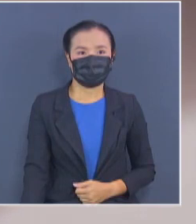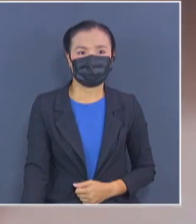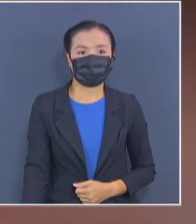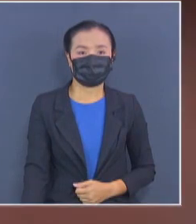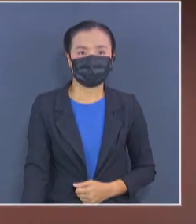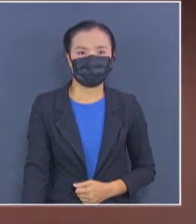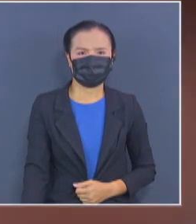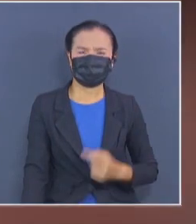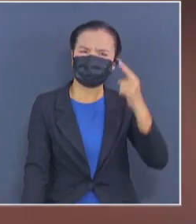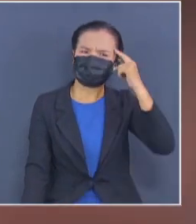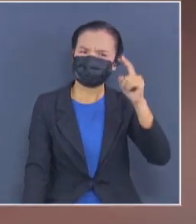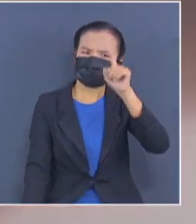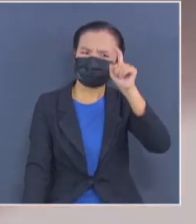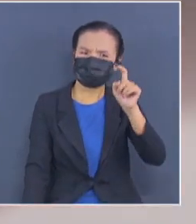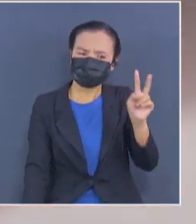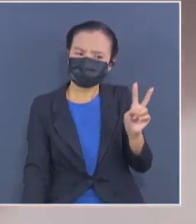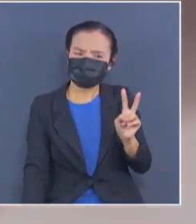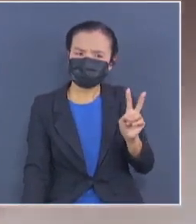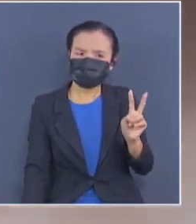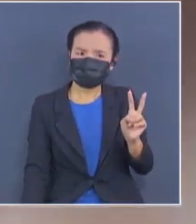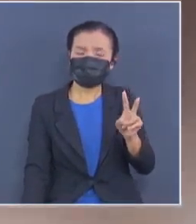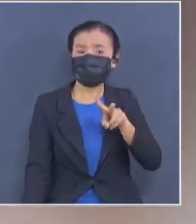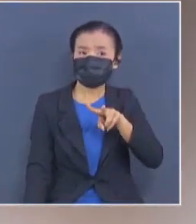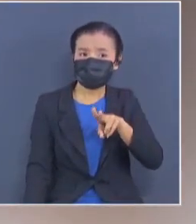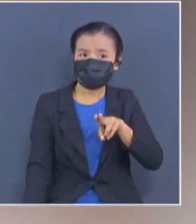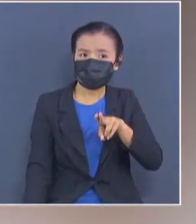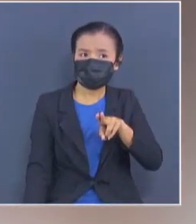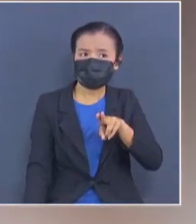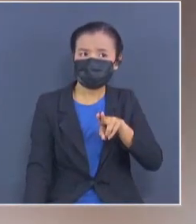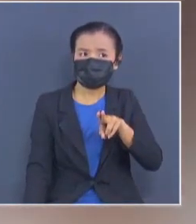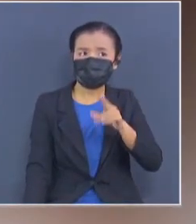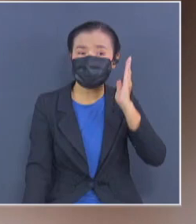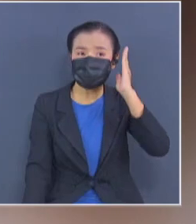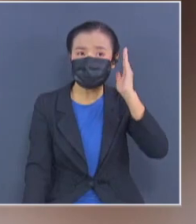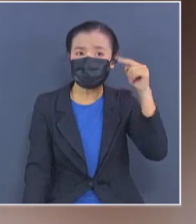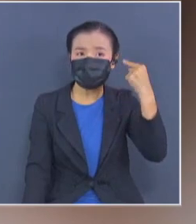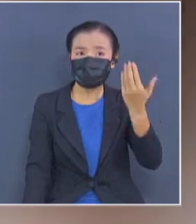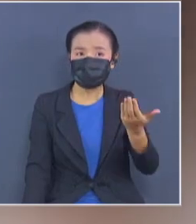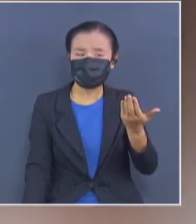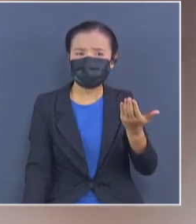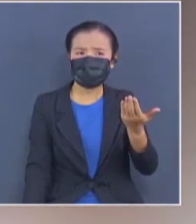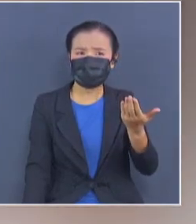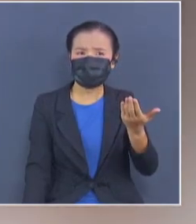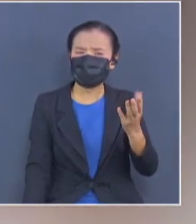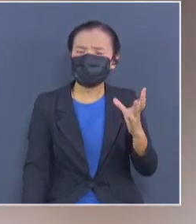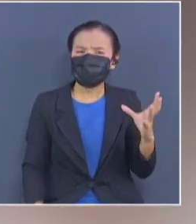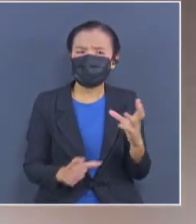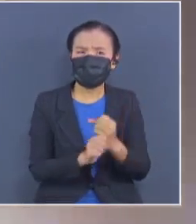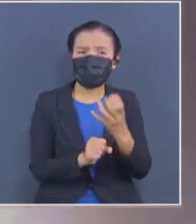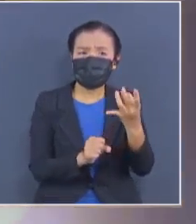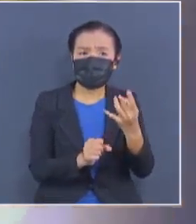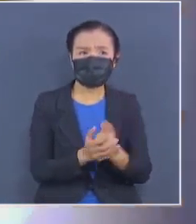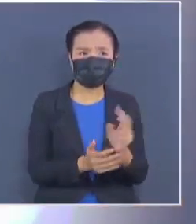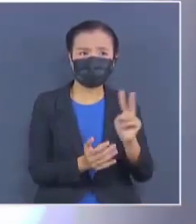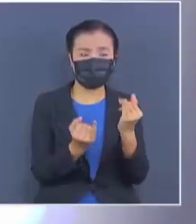แฟนๆยังคงสงสัยความสัมพันธ์ระหว่างสาวต้นหอมกับหนุ่มหลงซื่อลีนะคะว่าทั้งคู่เป็นอะไรกันแน่เพราะจะเห็นทั้